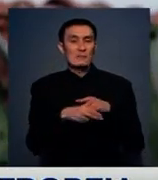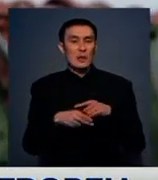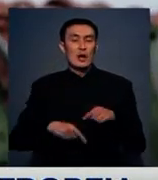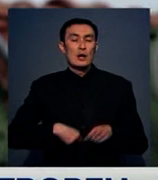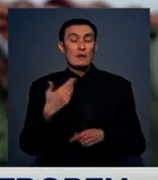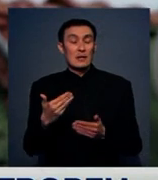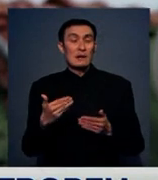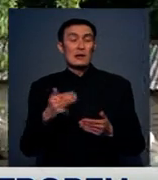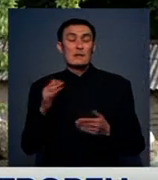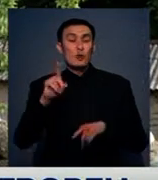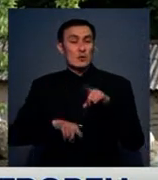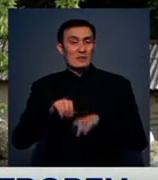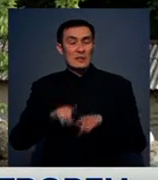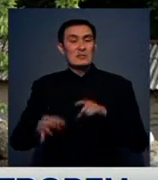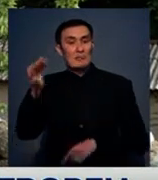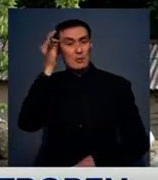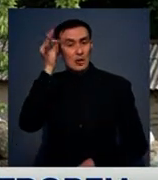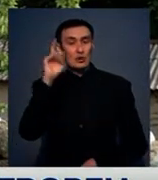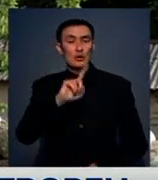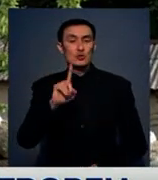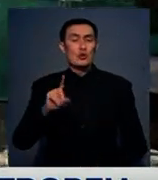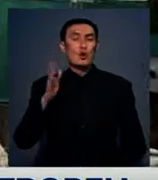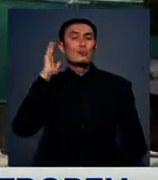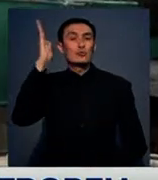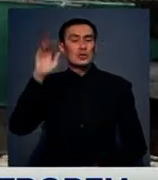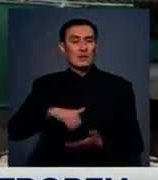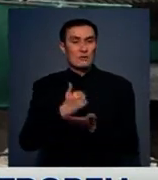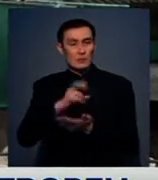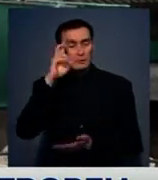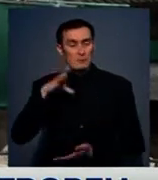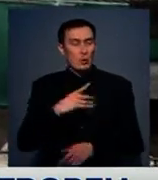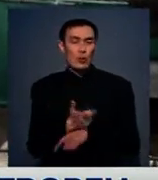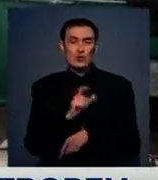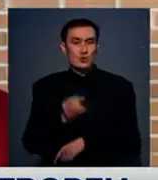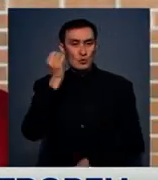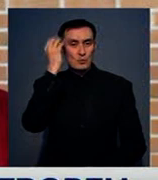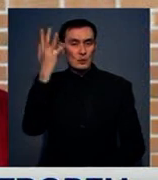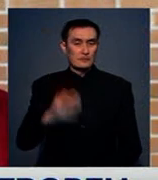Дже Ину. Она и ее родственники вспоминают, что будущий лидер страны был очень умен.